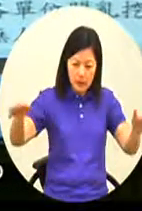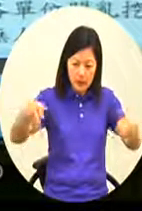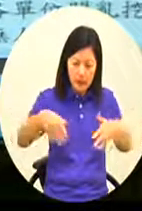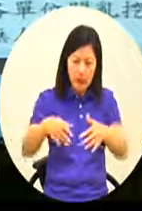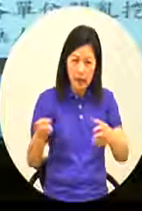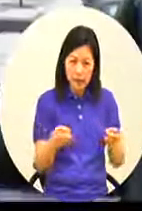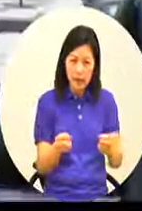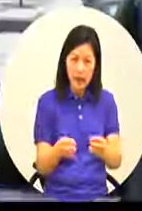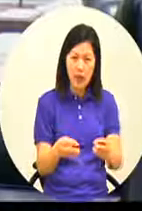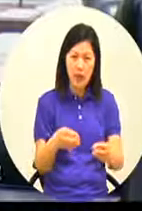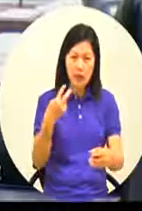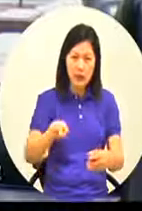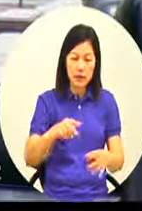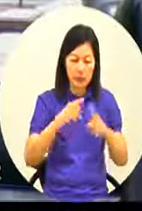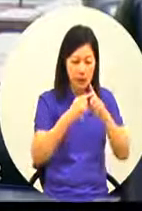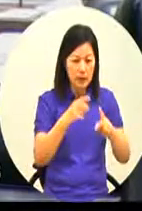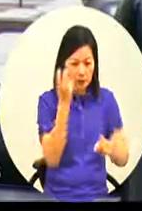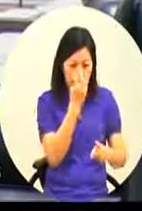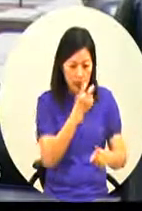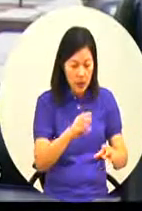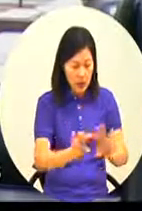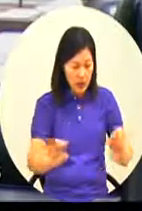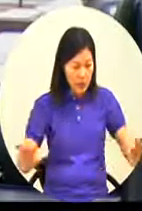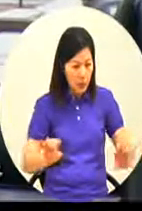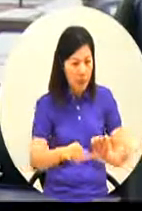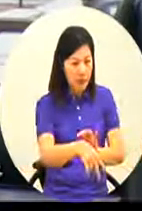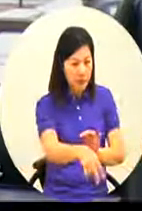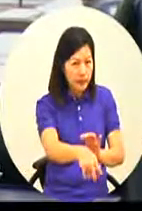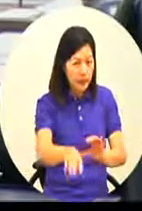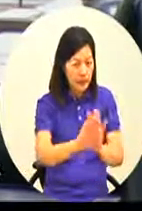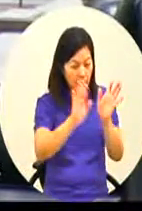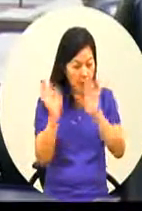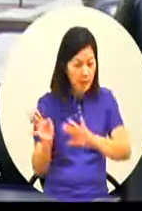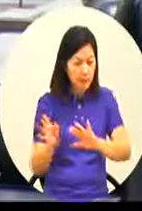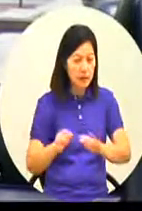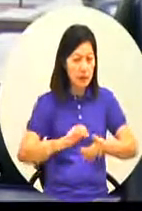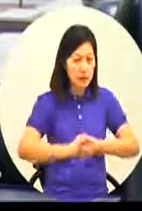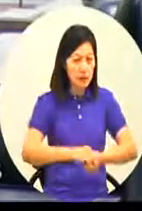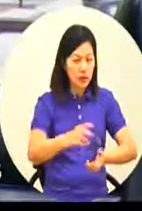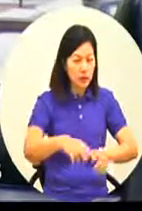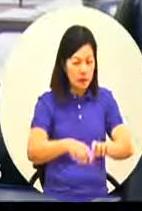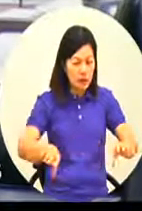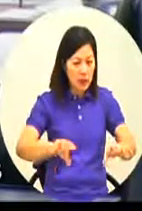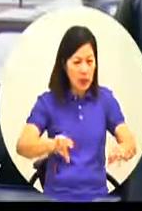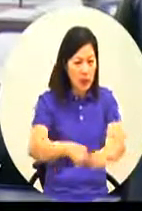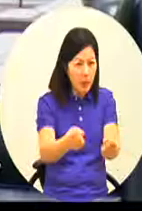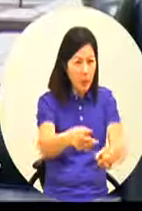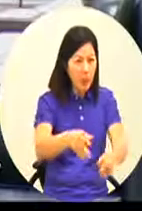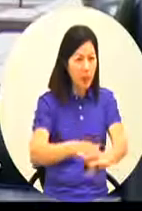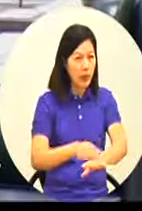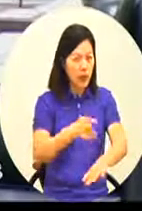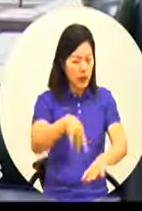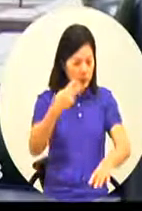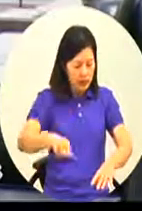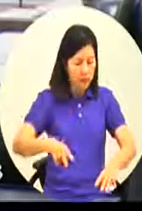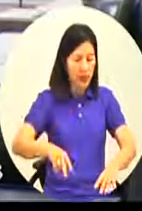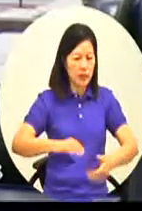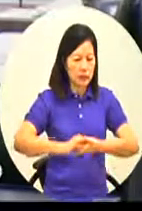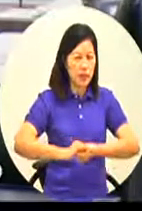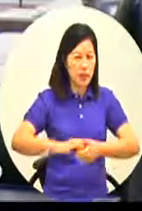之后呢，我们再去看看就是说下面管线的状况，做了会勘确认不会挖到之后，看怎么来挖，但是